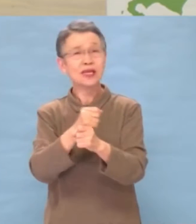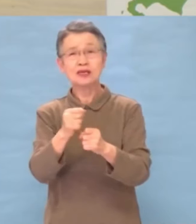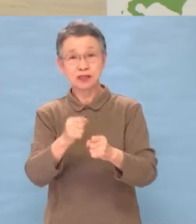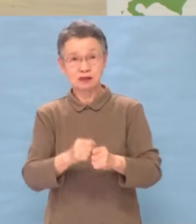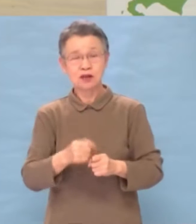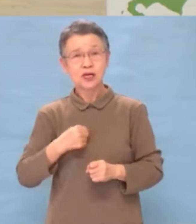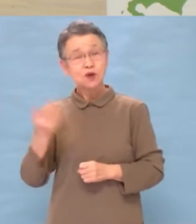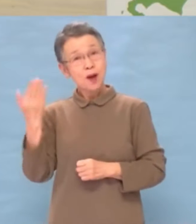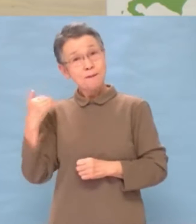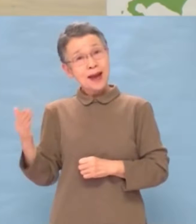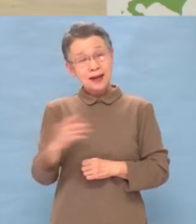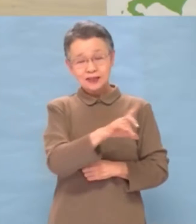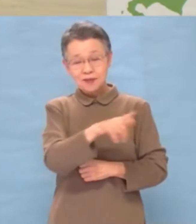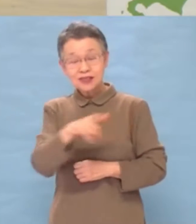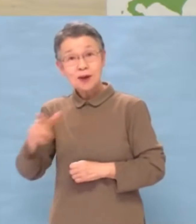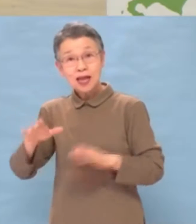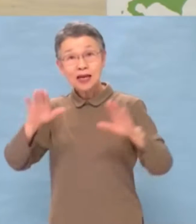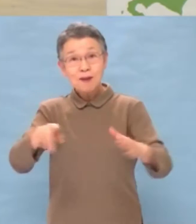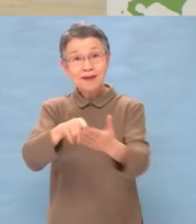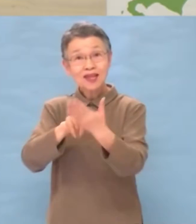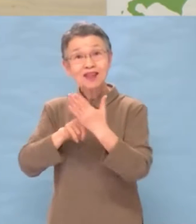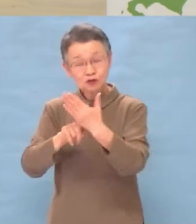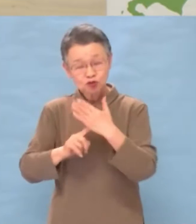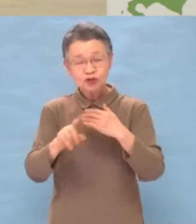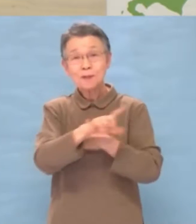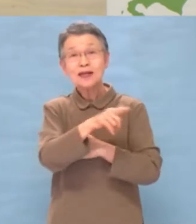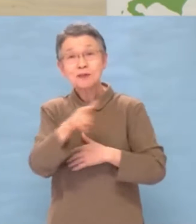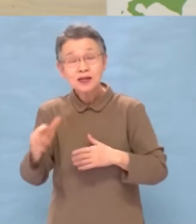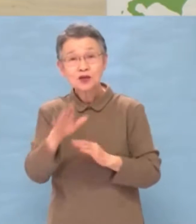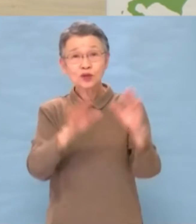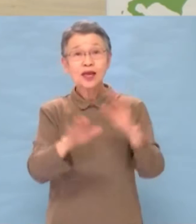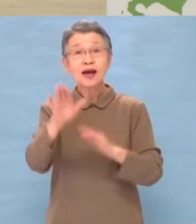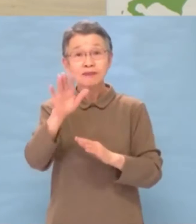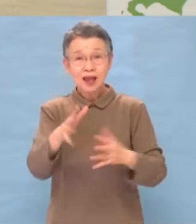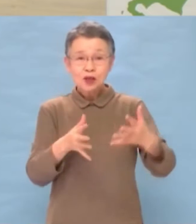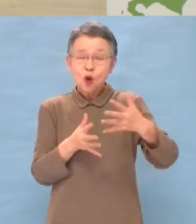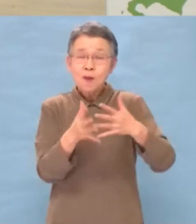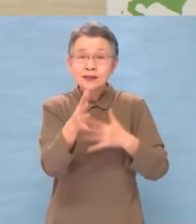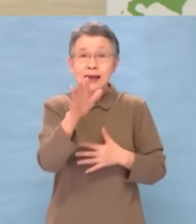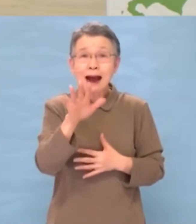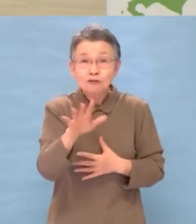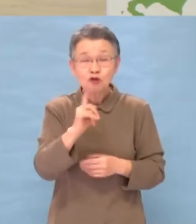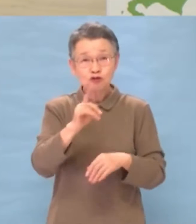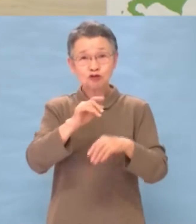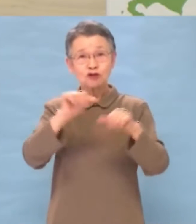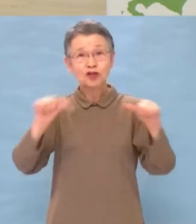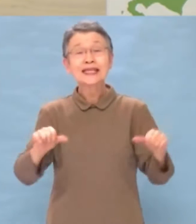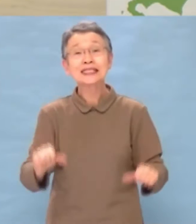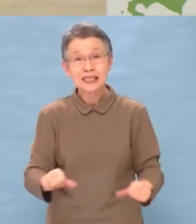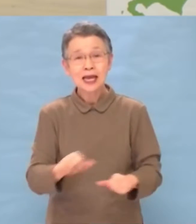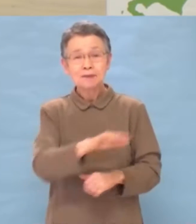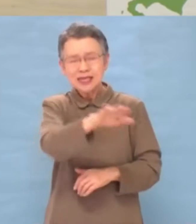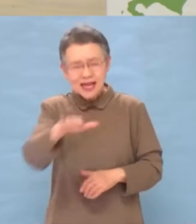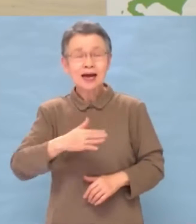ね。私は金がね、さまざまな、今出てるようなさまざまな意見を踏まえて、透明性がある形で、